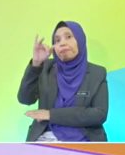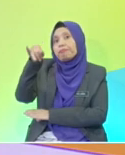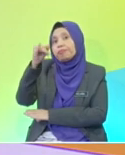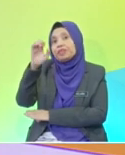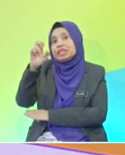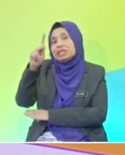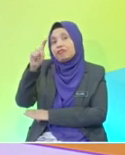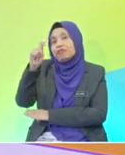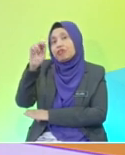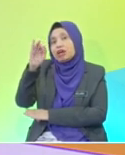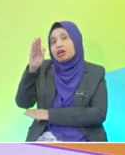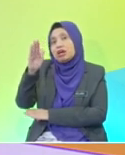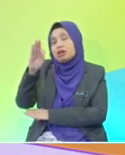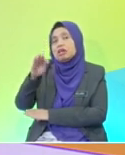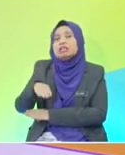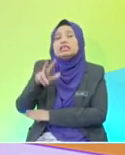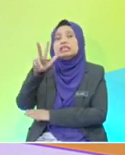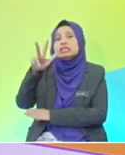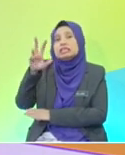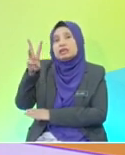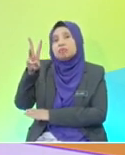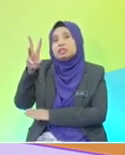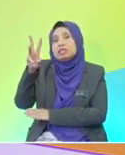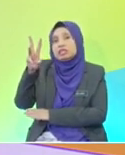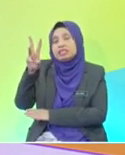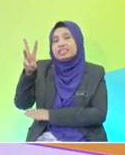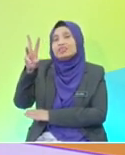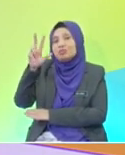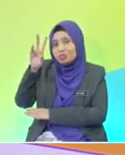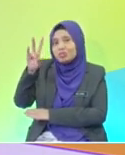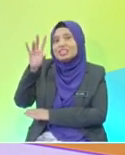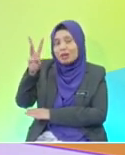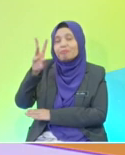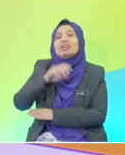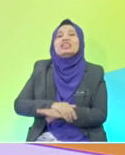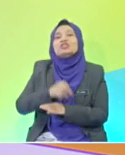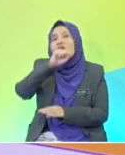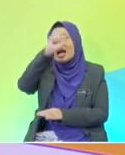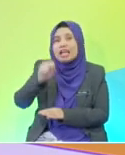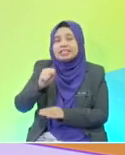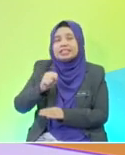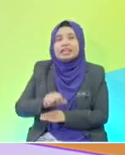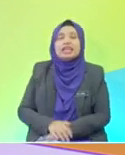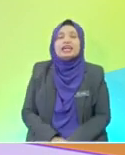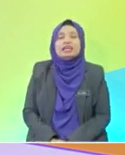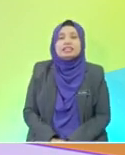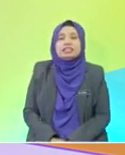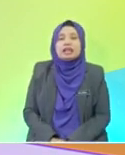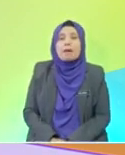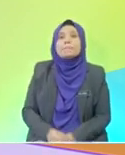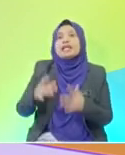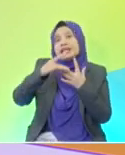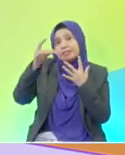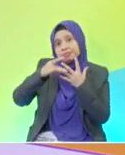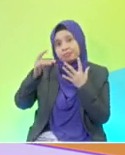kertas 1 3 7 6 7 ekonomi yang pertama adalah soal dan menyikapi